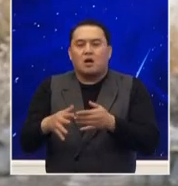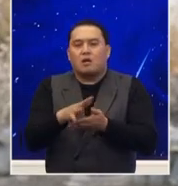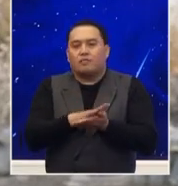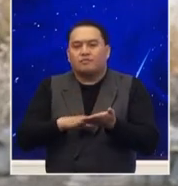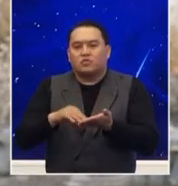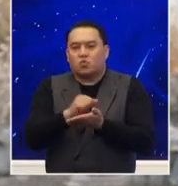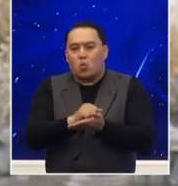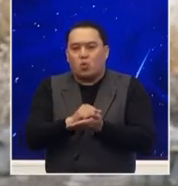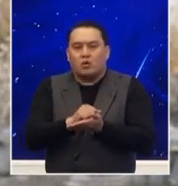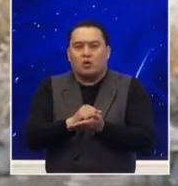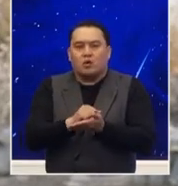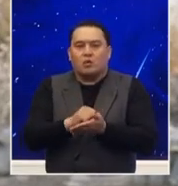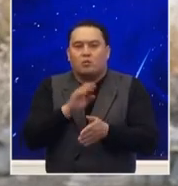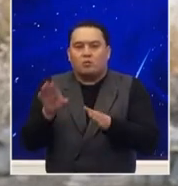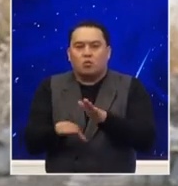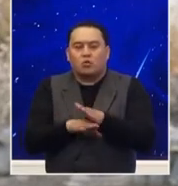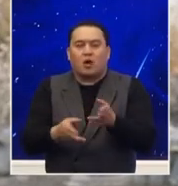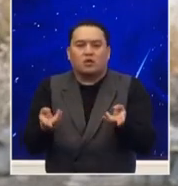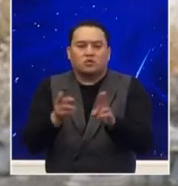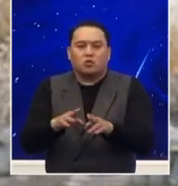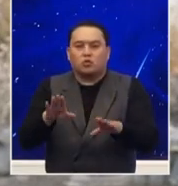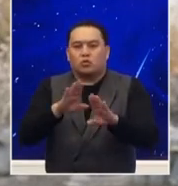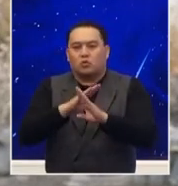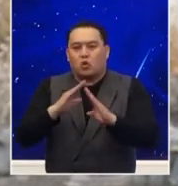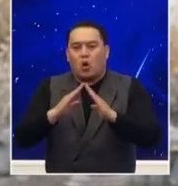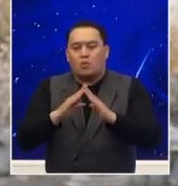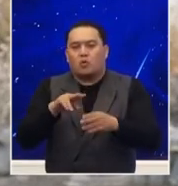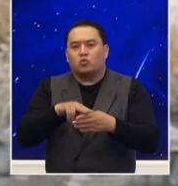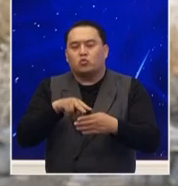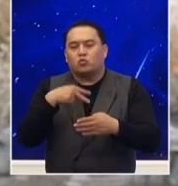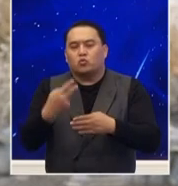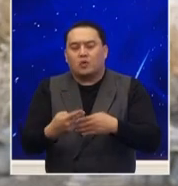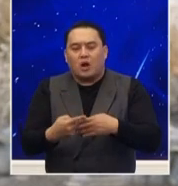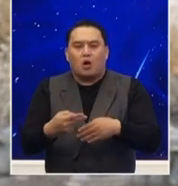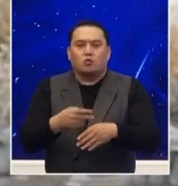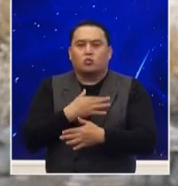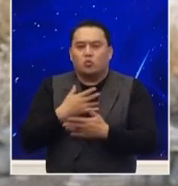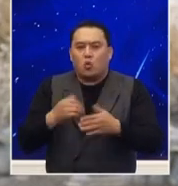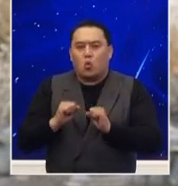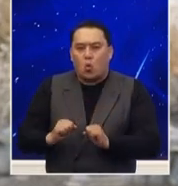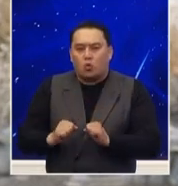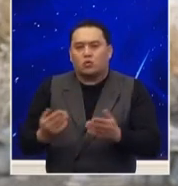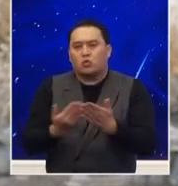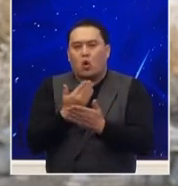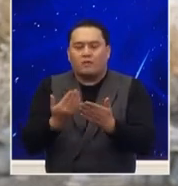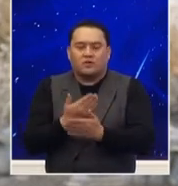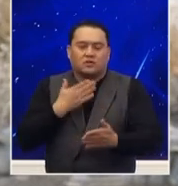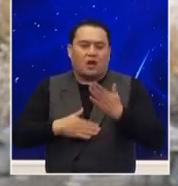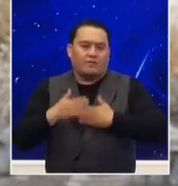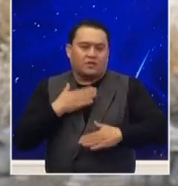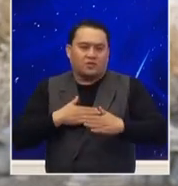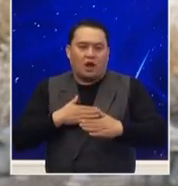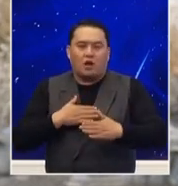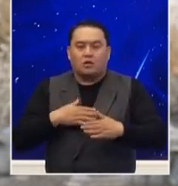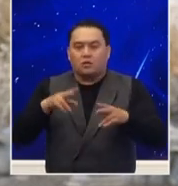берегов рушатся и ходят под воду дома. Люди умирают, падают столбы. Потому новость о берегоукреплении для нас была долгожданной.